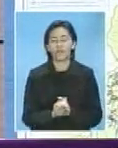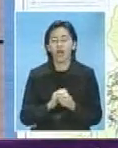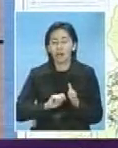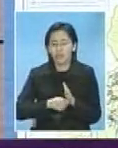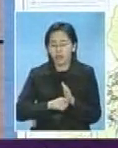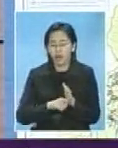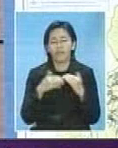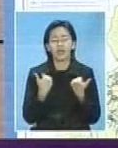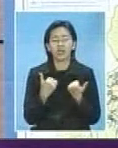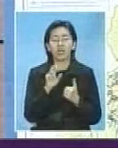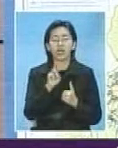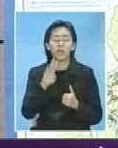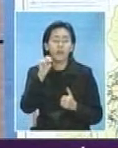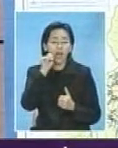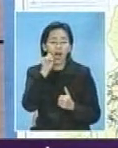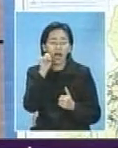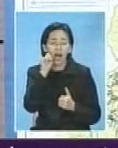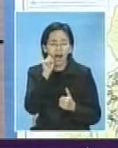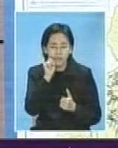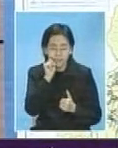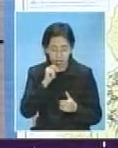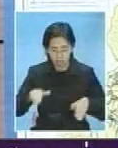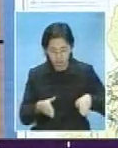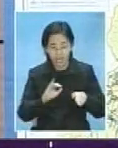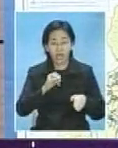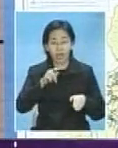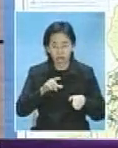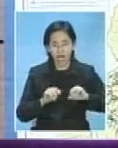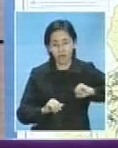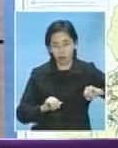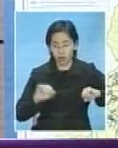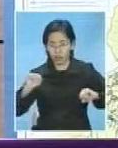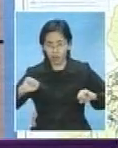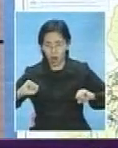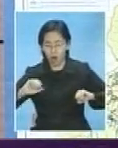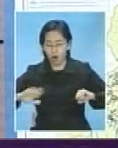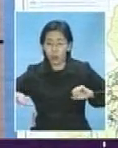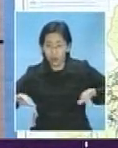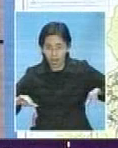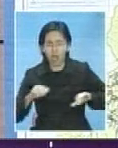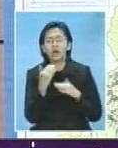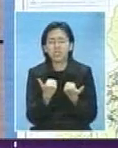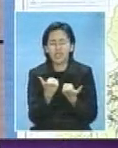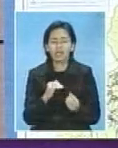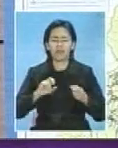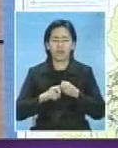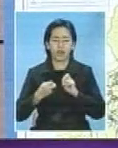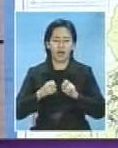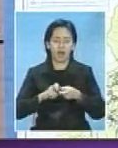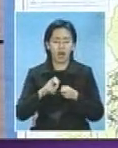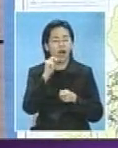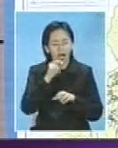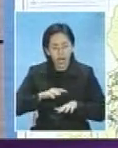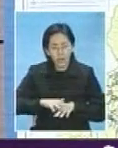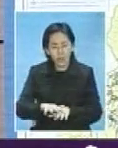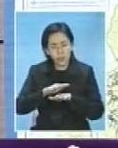ากการที่ระบบน้ำฝั่งตอนตกของแม่น้ำเจ้าพระยาต้องรับภาระเกินกว่าขีดความสามารถในการรองรับนั้น